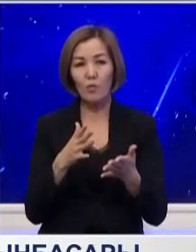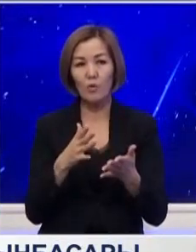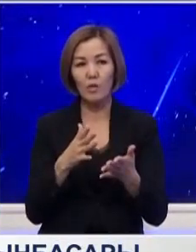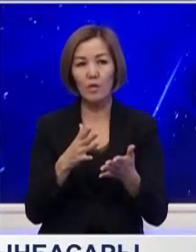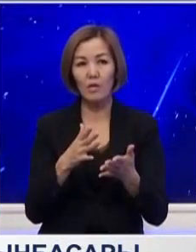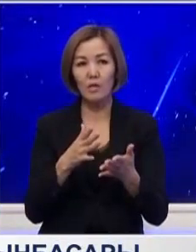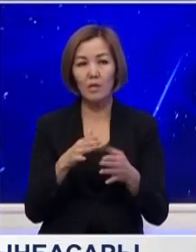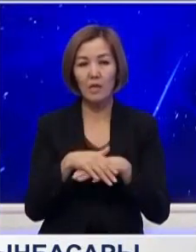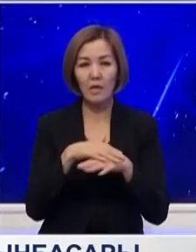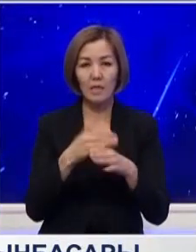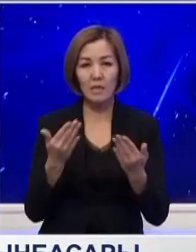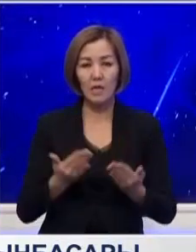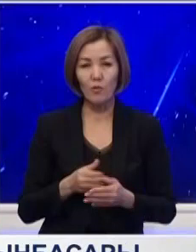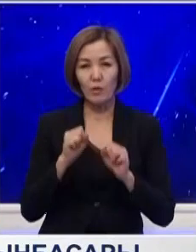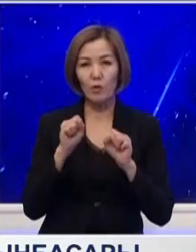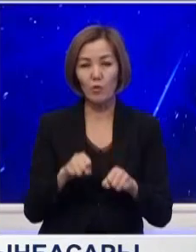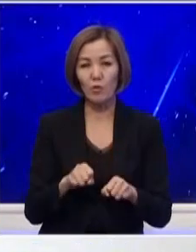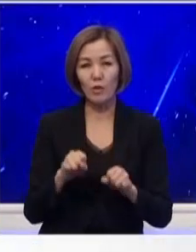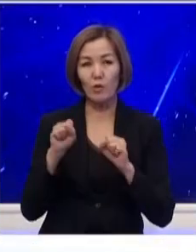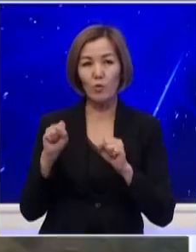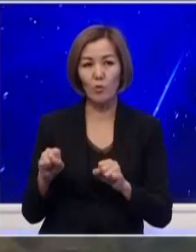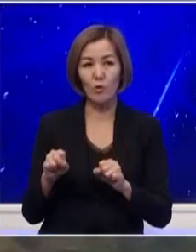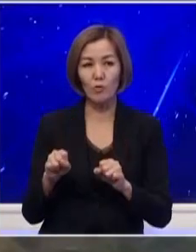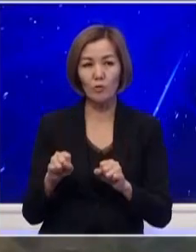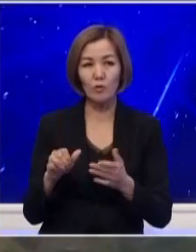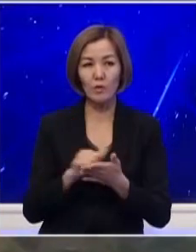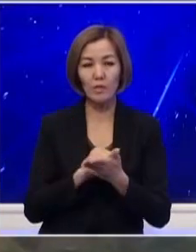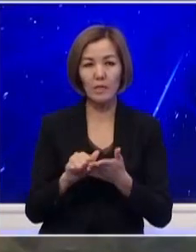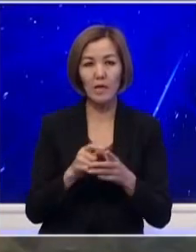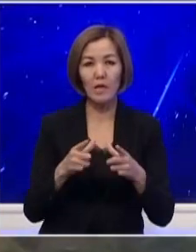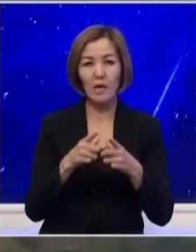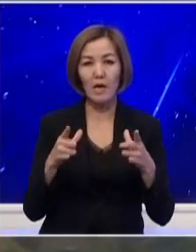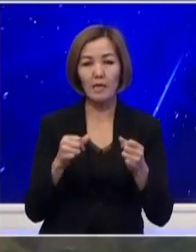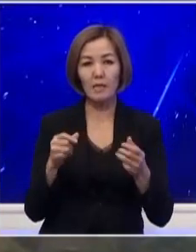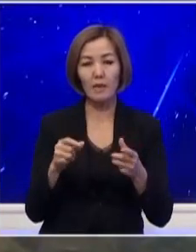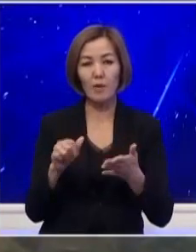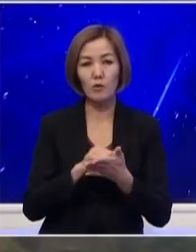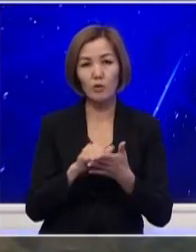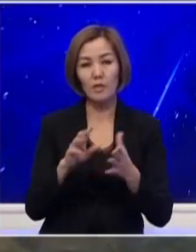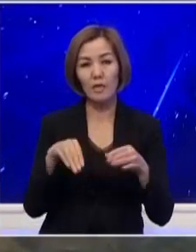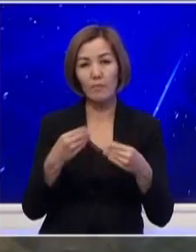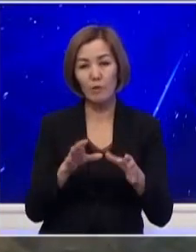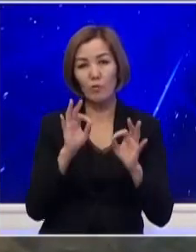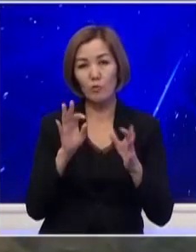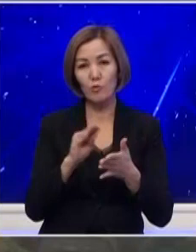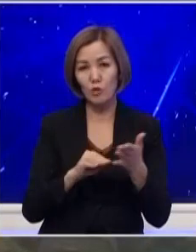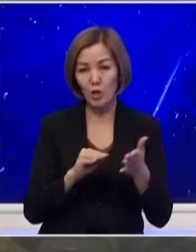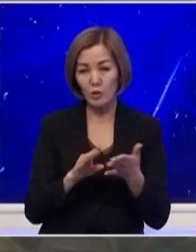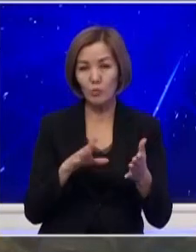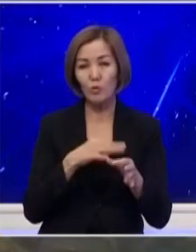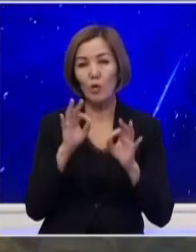негізінде халықтың әлеуметтік құқықтық мүддесін қорғау үшін архивтік анықтамаларды беру, оларды дұрыс рәсімдеу,